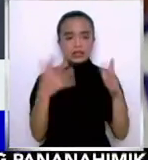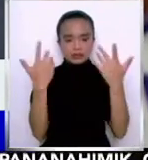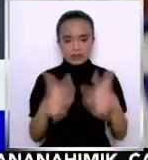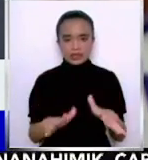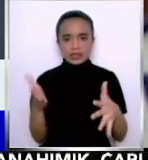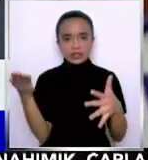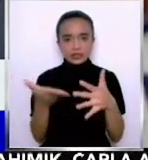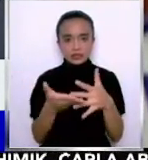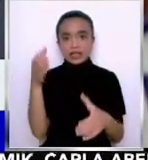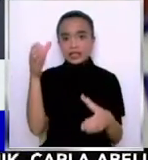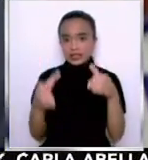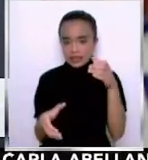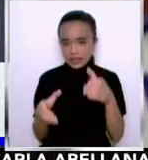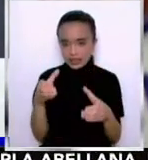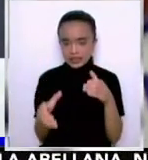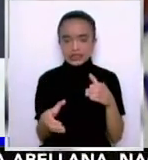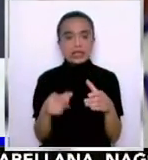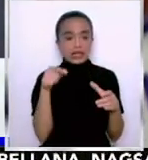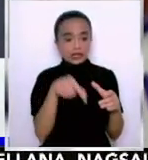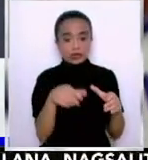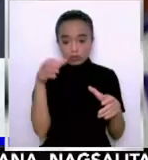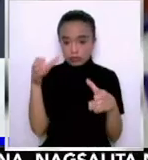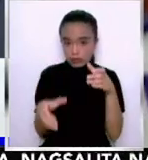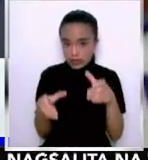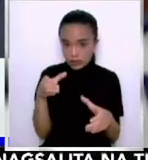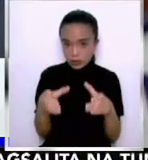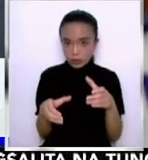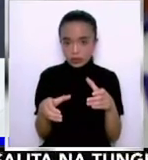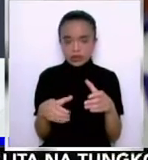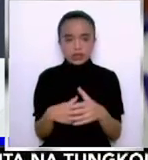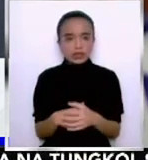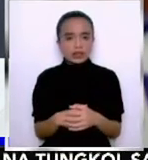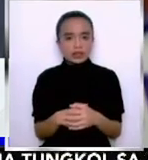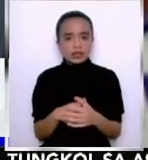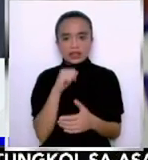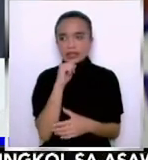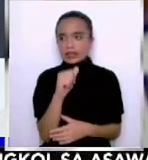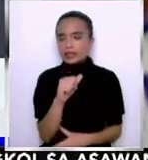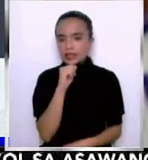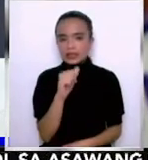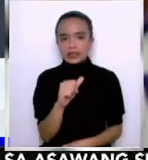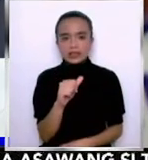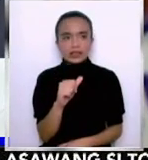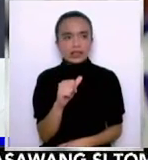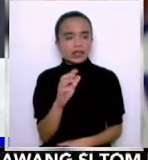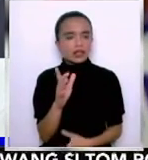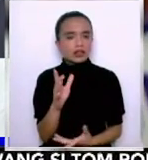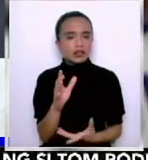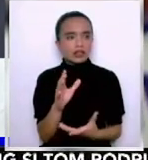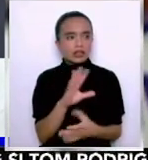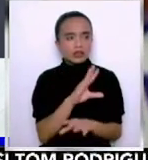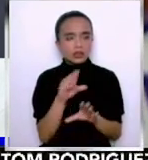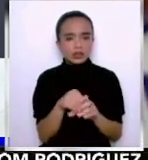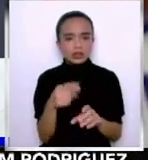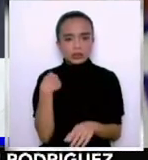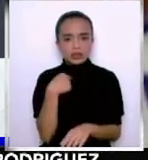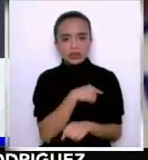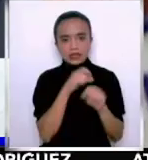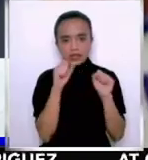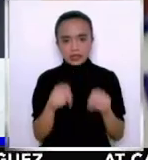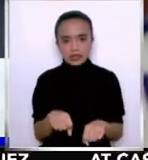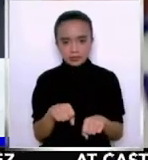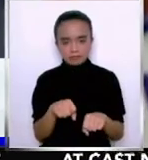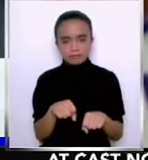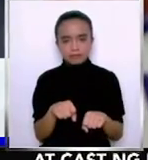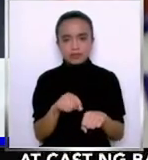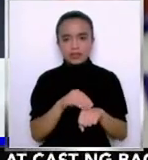kaso at ito pong kaso po niya ay hindi na po papasok doon sa mga instances wherein we could effect a warrantless arrest. Wala na po